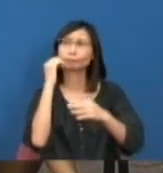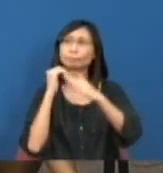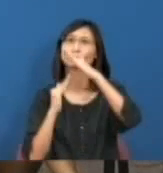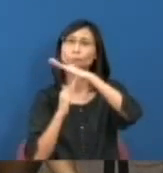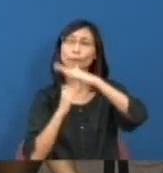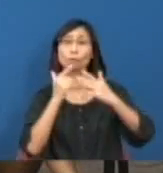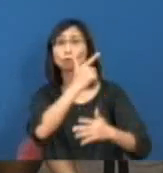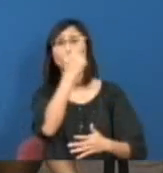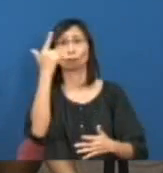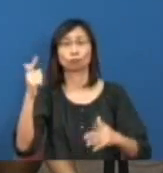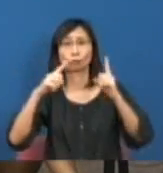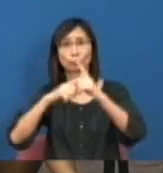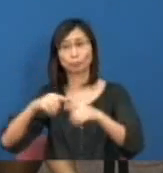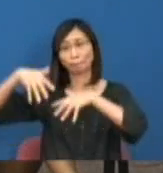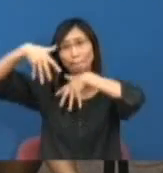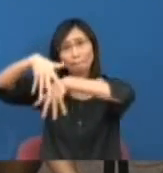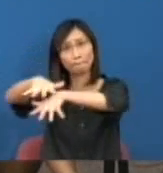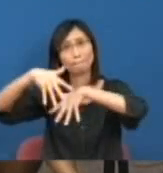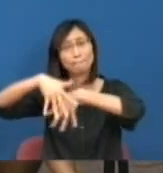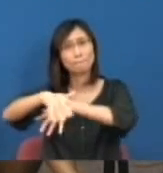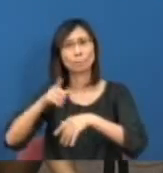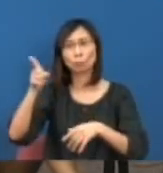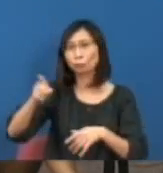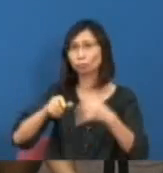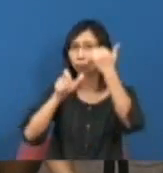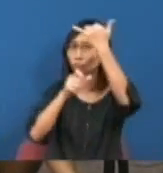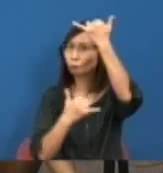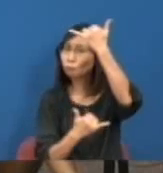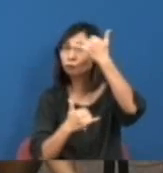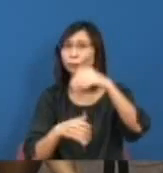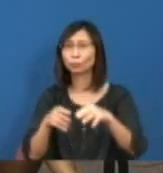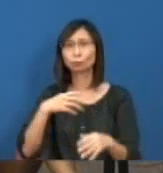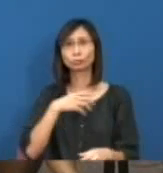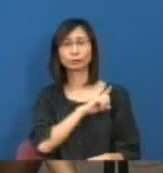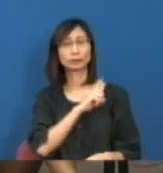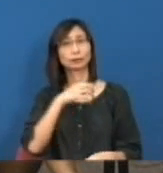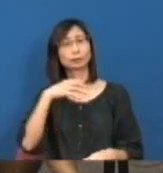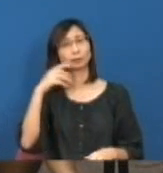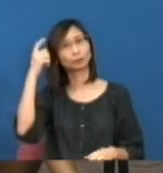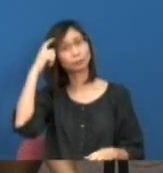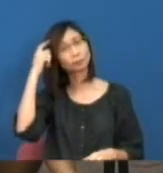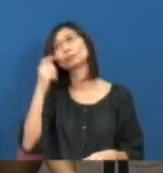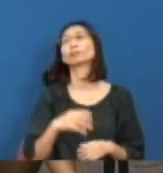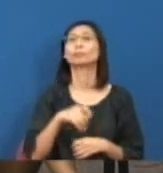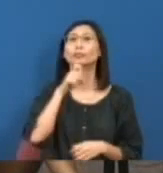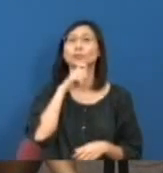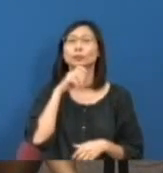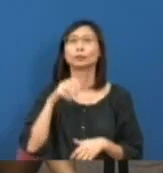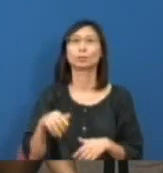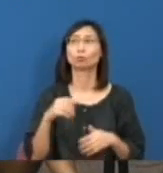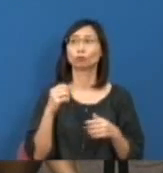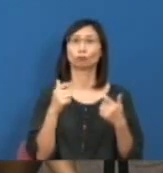行咁啊！咁當日6月6日，佢話佢睇到已經喺佢即係住嗰度，因為佢住喺油麻地，有騷亂。咁夜